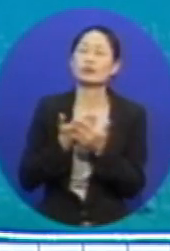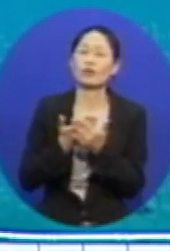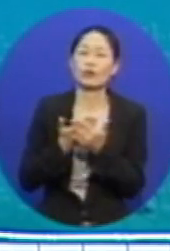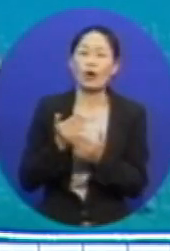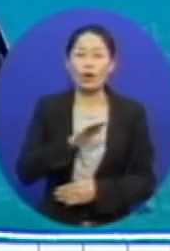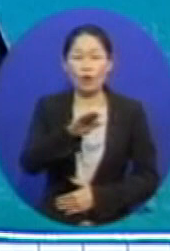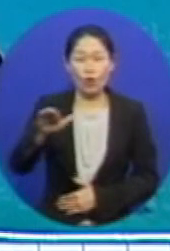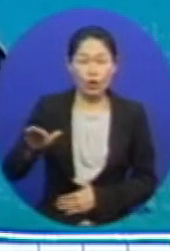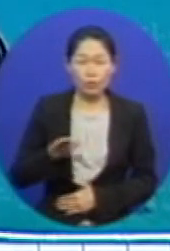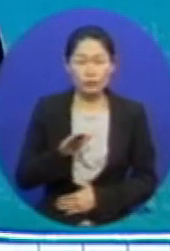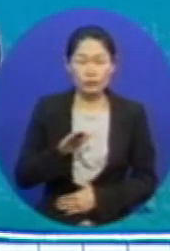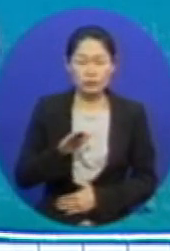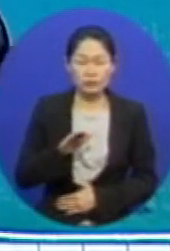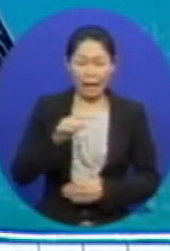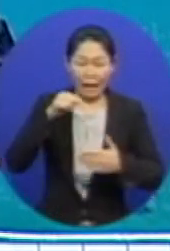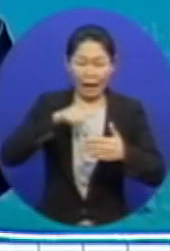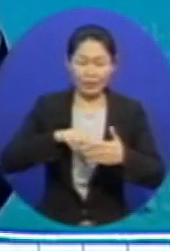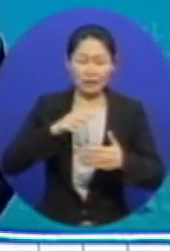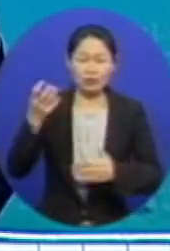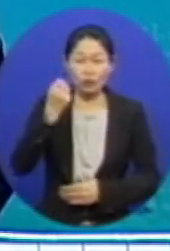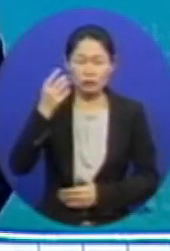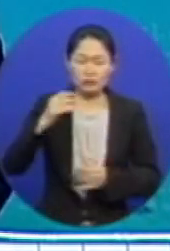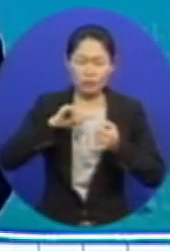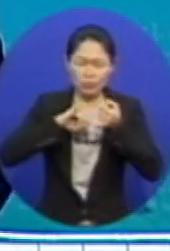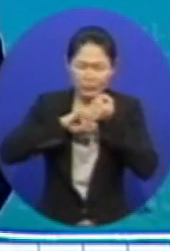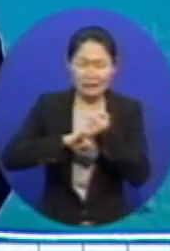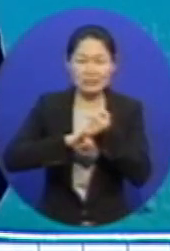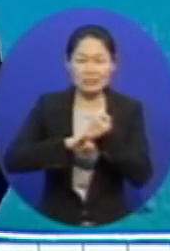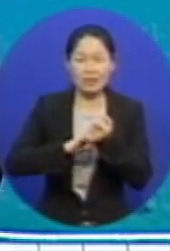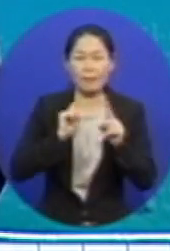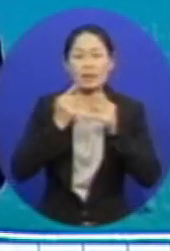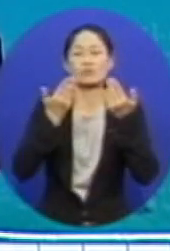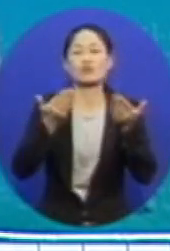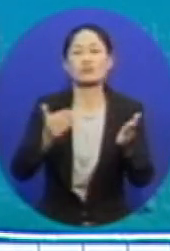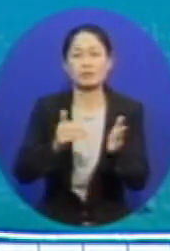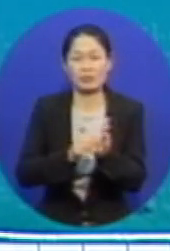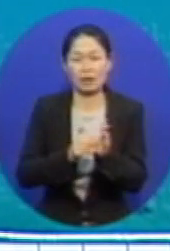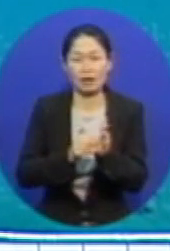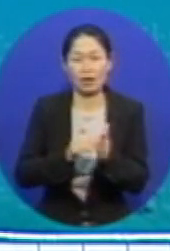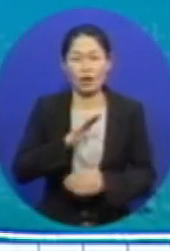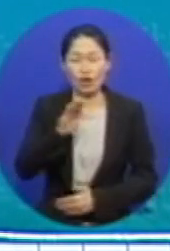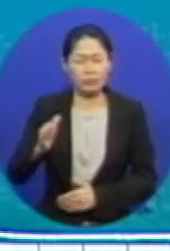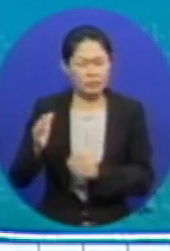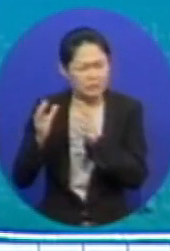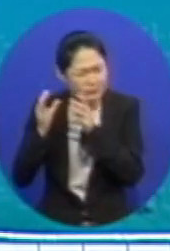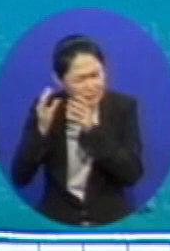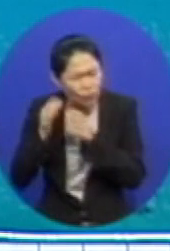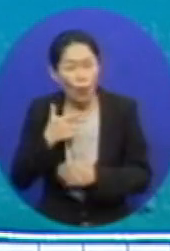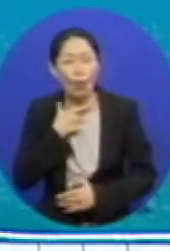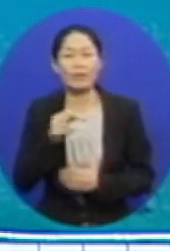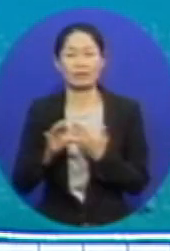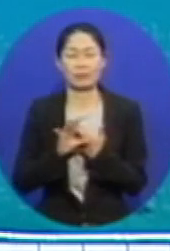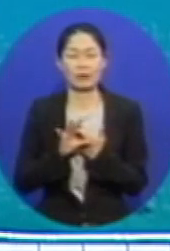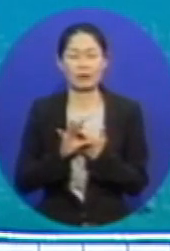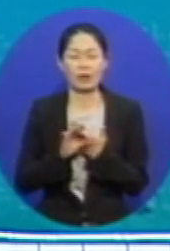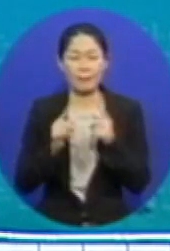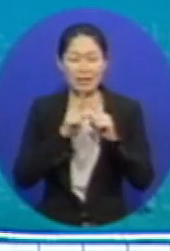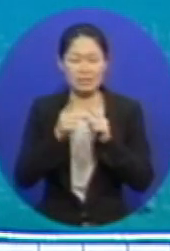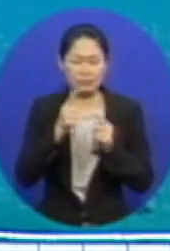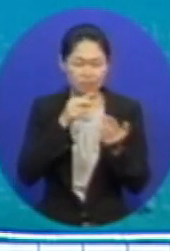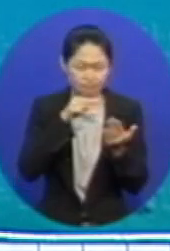성령께서 반드시 여러분에게 말씀하십니다 여러분들이 정말 들으려고 하면 말씀을